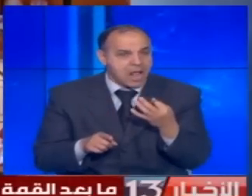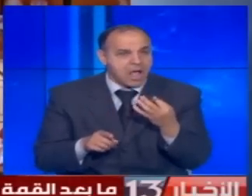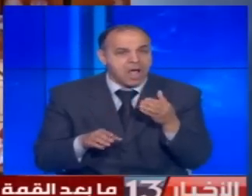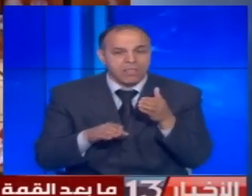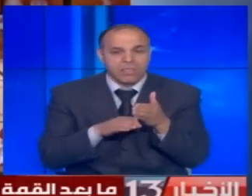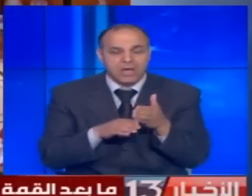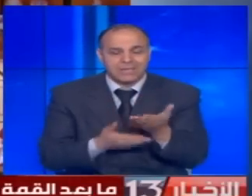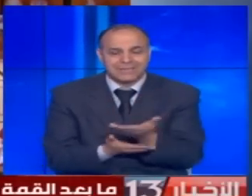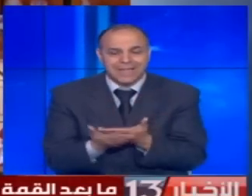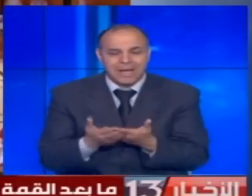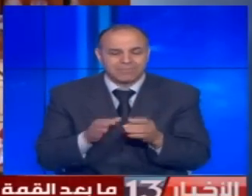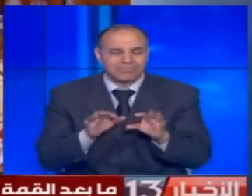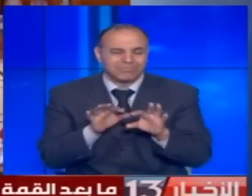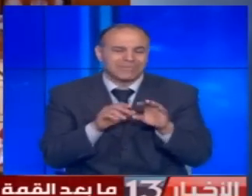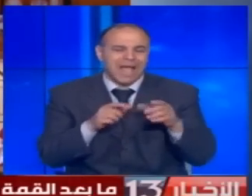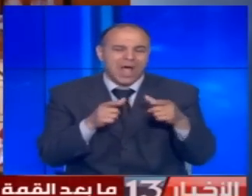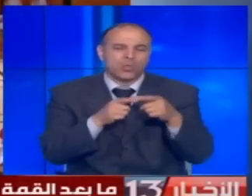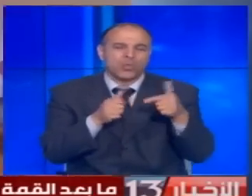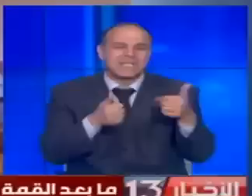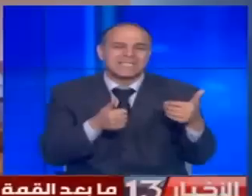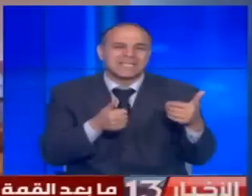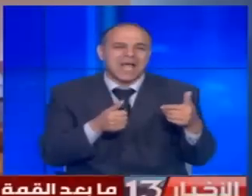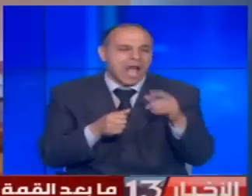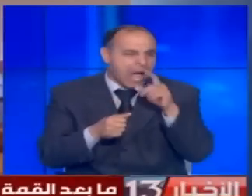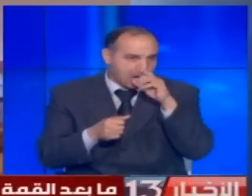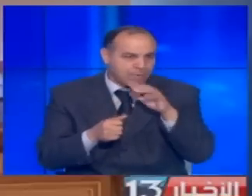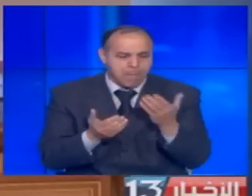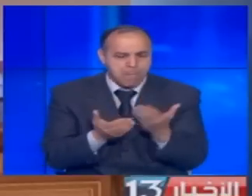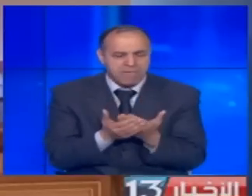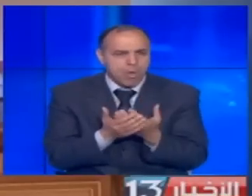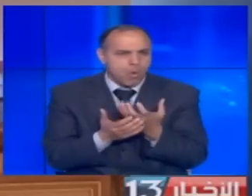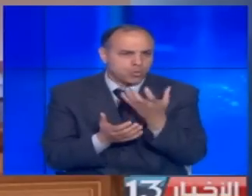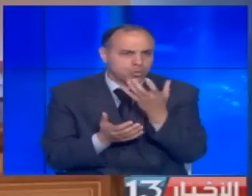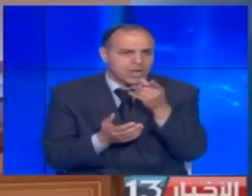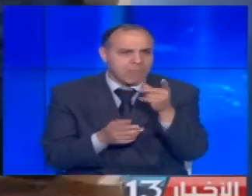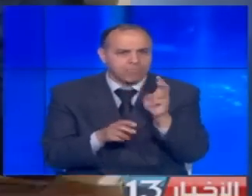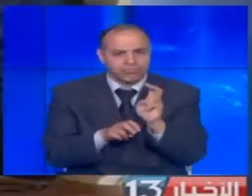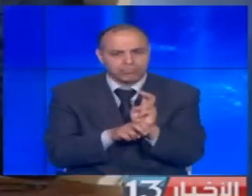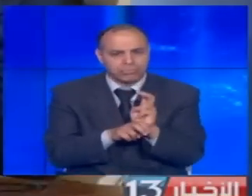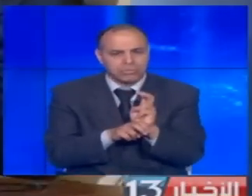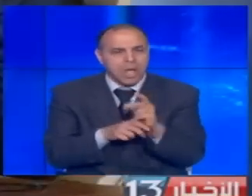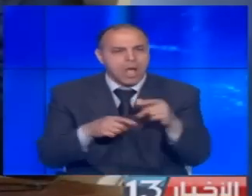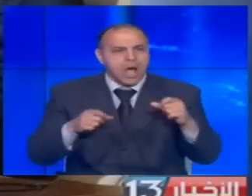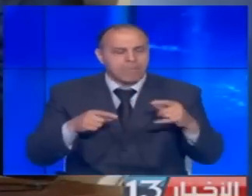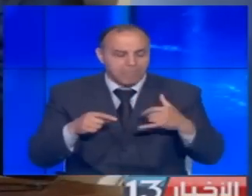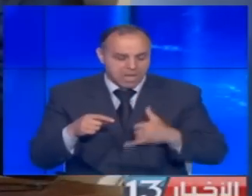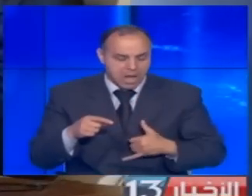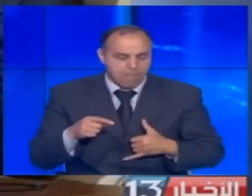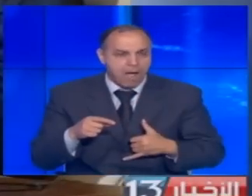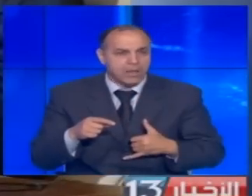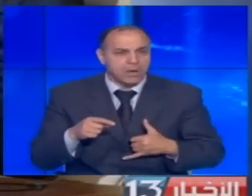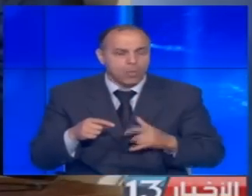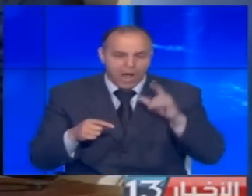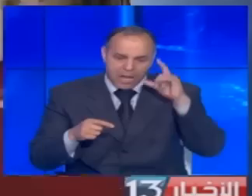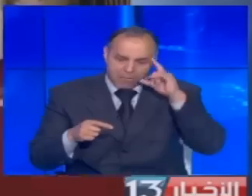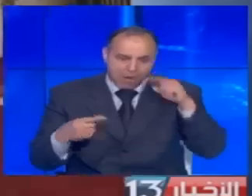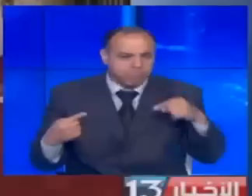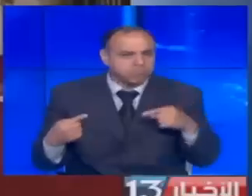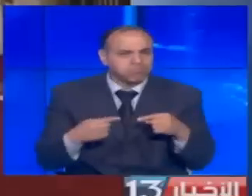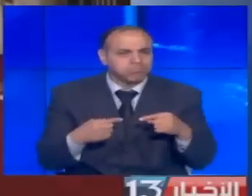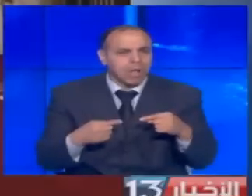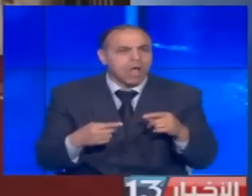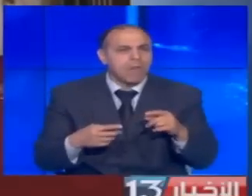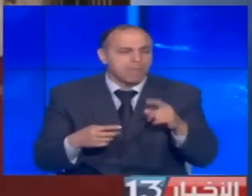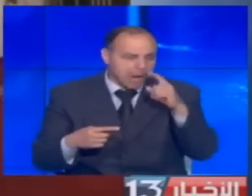مجلس التعاون الخليجي فيما ضمت ملفات ساخنه عالقه بين حرب اليمن والوضع في ليبيا والخلافات العربيه